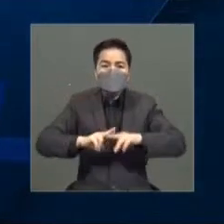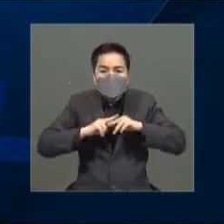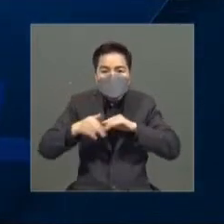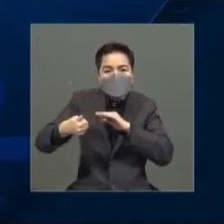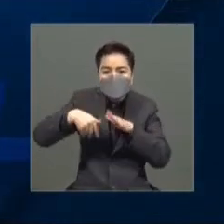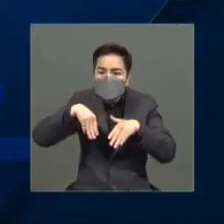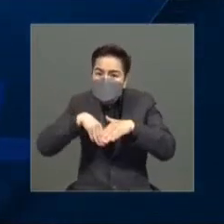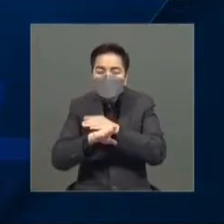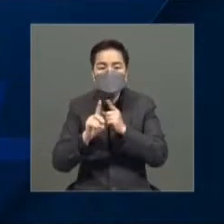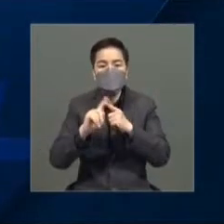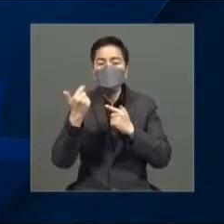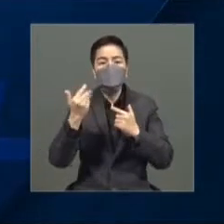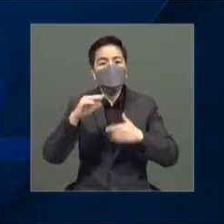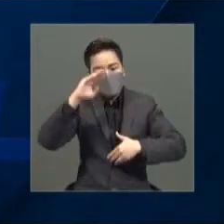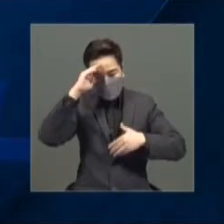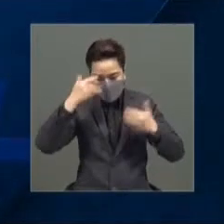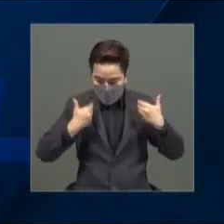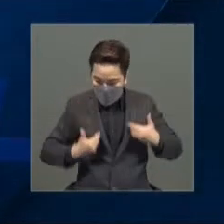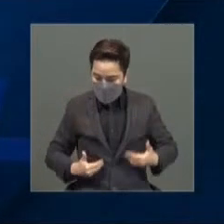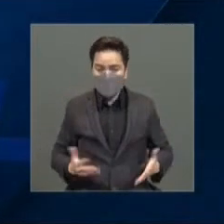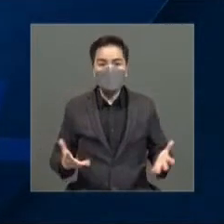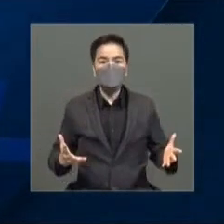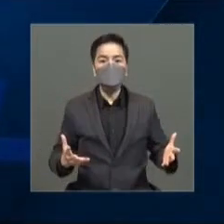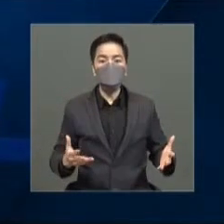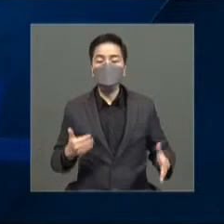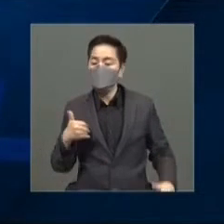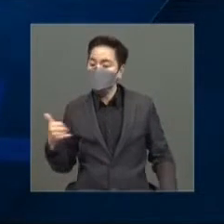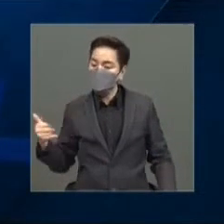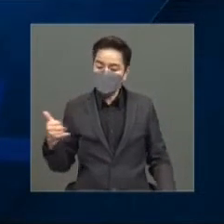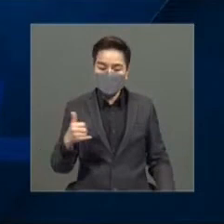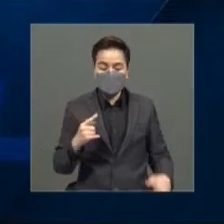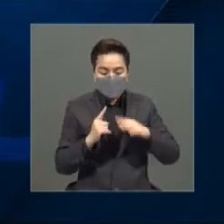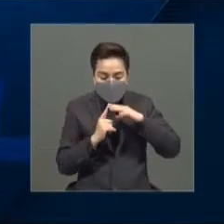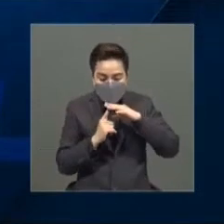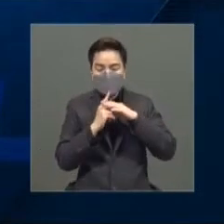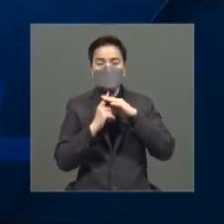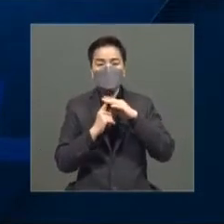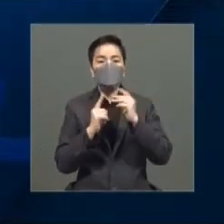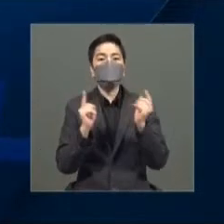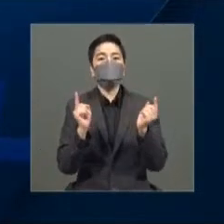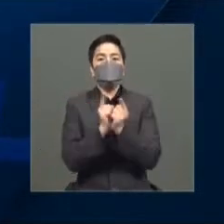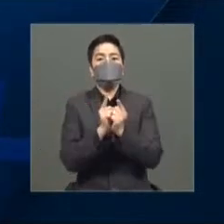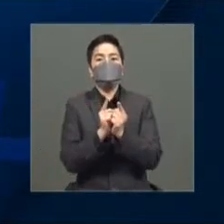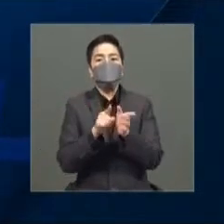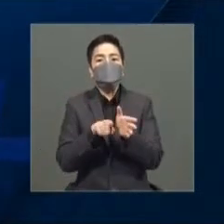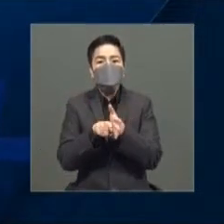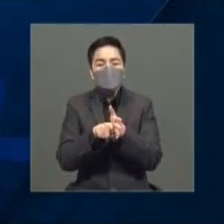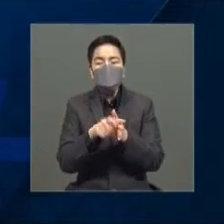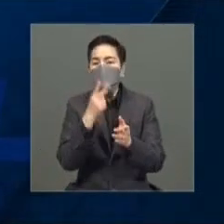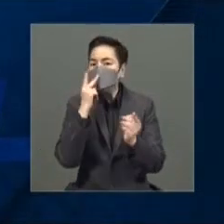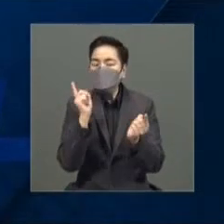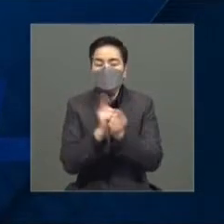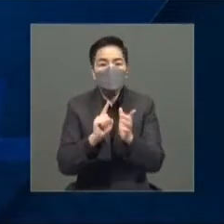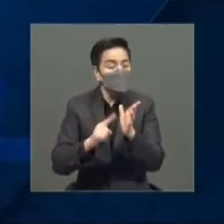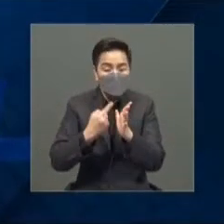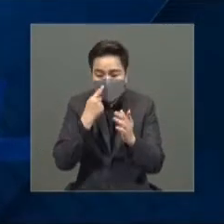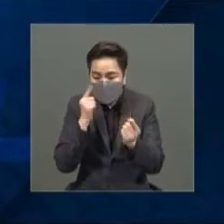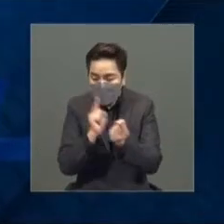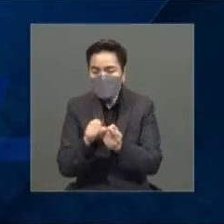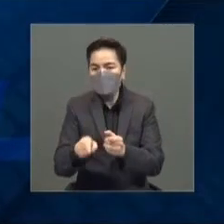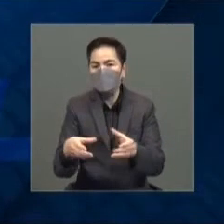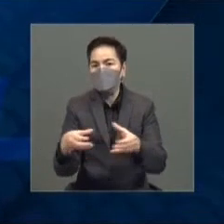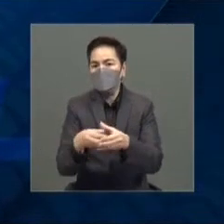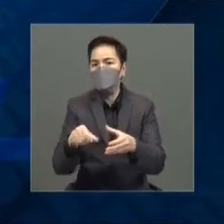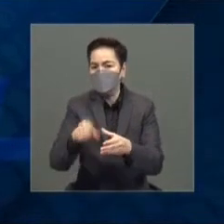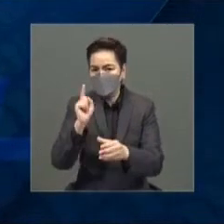คะว่ากลุ่มนี้ไม่มีอาการนะคะแล้วก็เข้ามาก็ตรวจพบได้ในช่วงวันแรกๆเลยนะคะกลุ่มนี้ก็จะยังเป็น